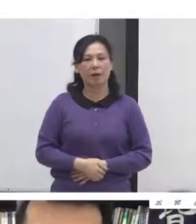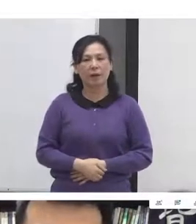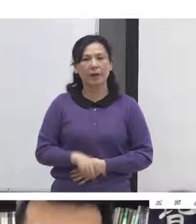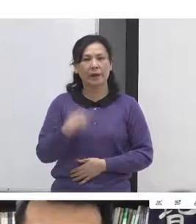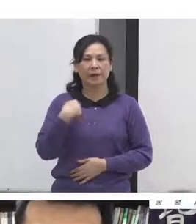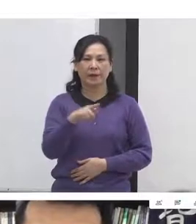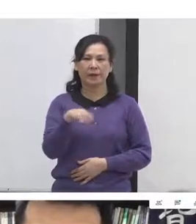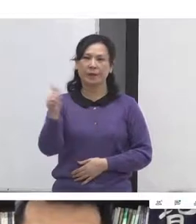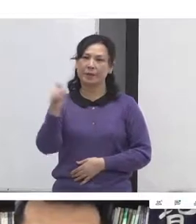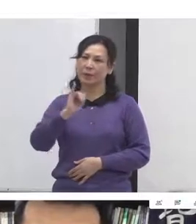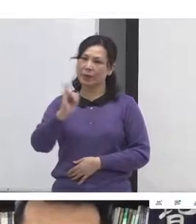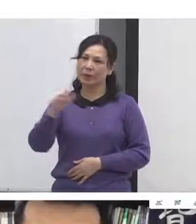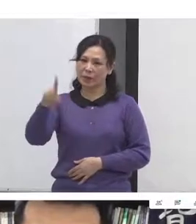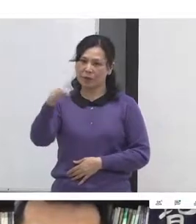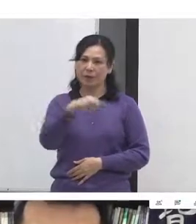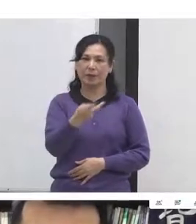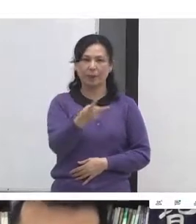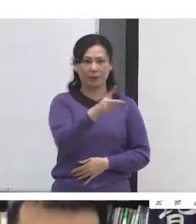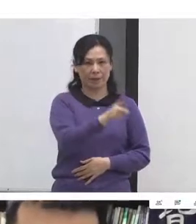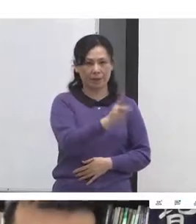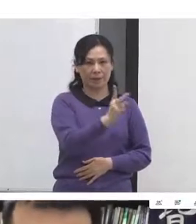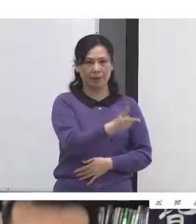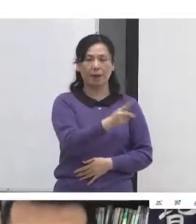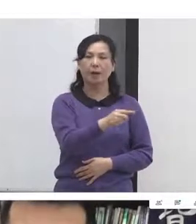东坡回答。 哎，